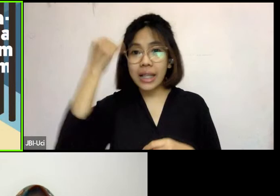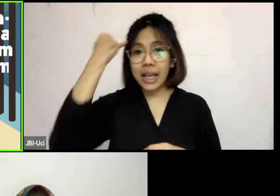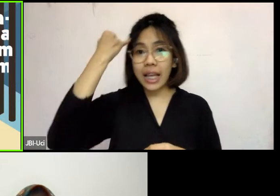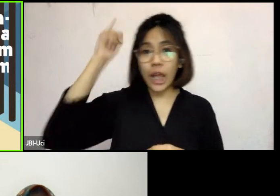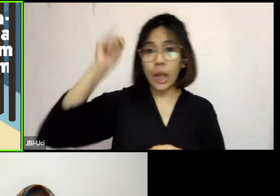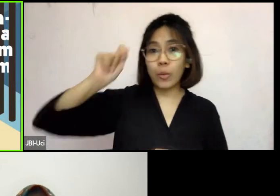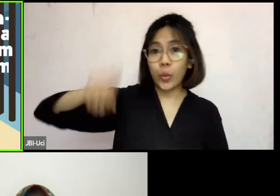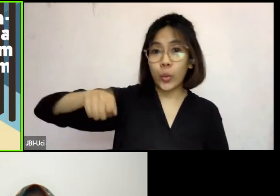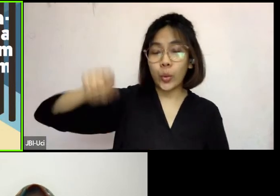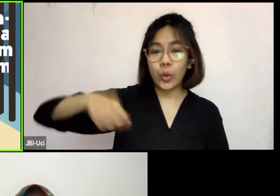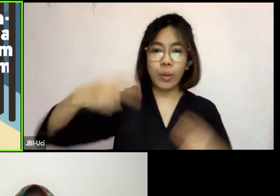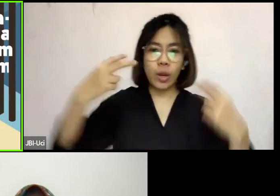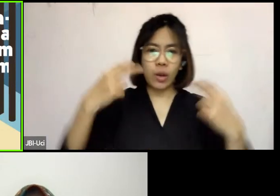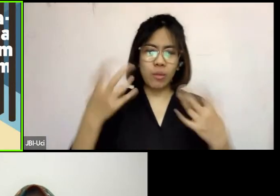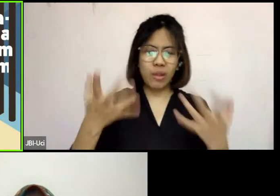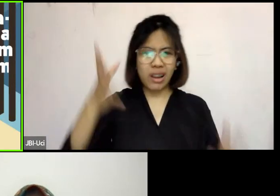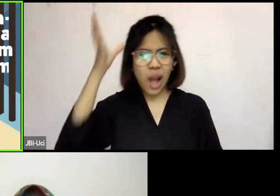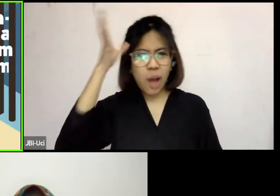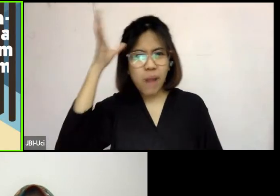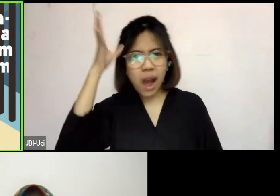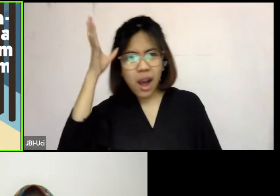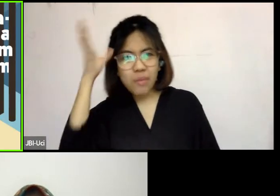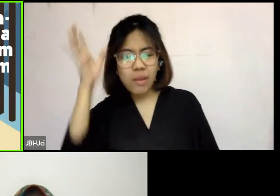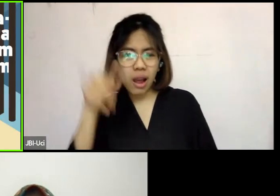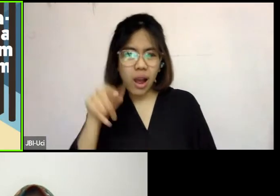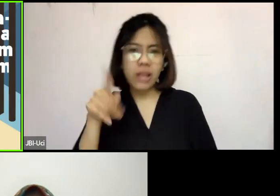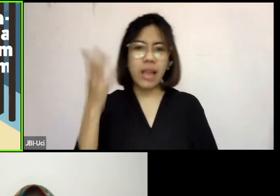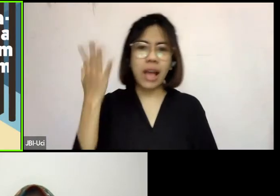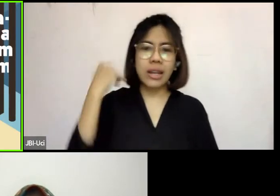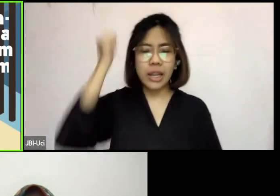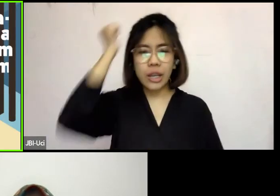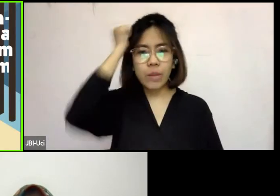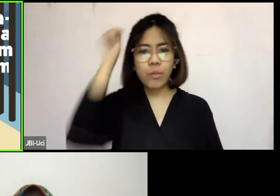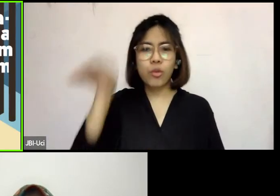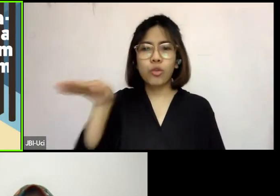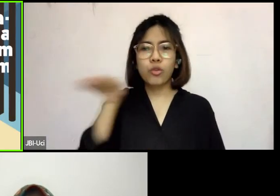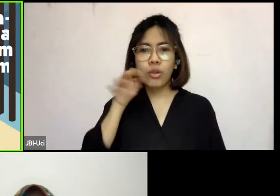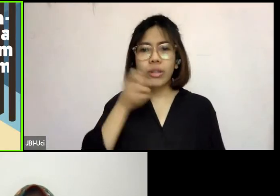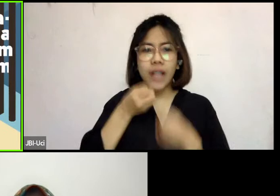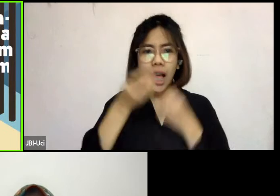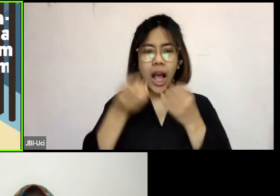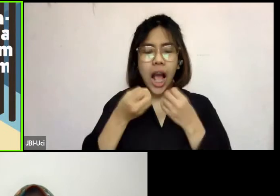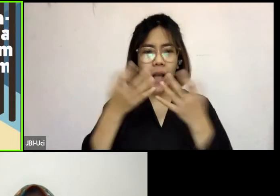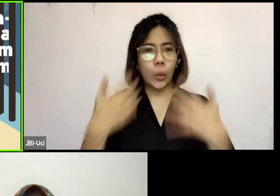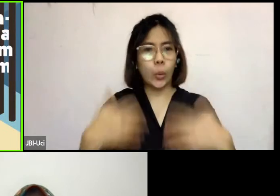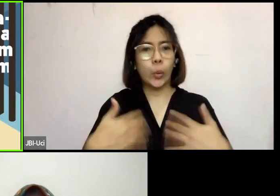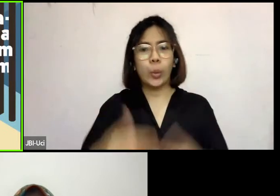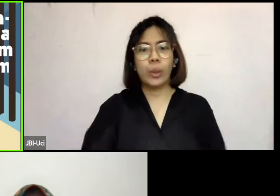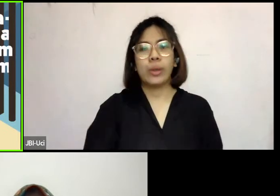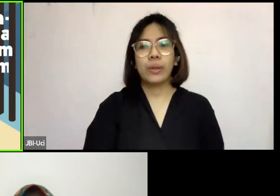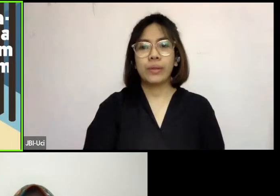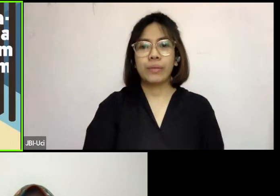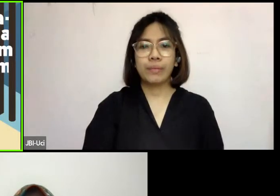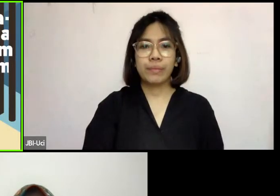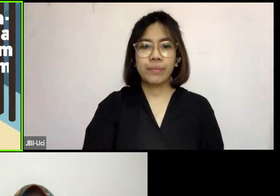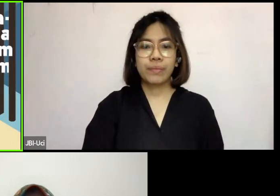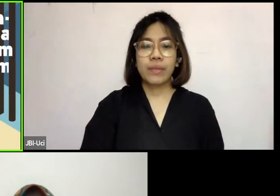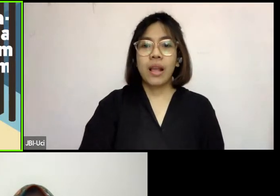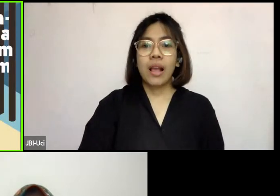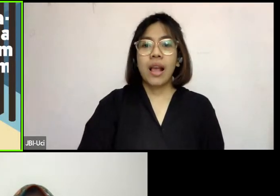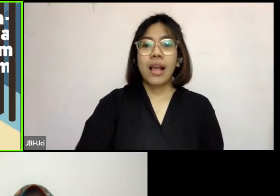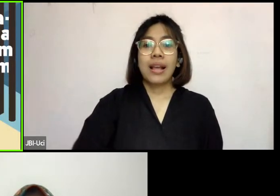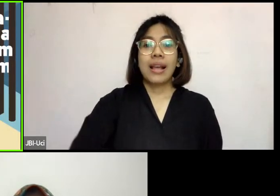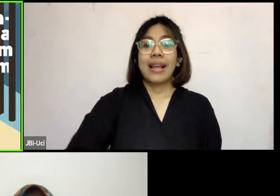tidak banyak tahu juga mengenai apa yang sudah disampaikan oleh Mbak zulfa dan nanti akan kita coba elaborasi